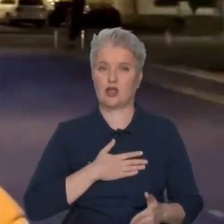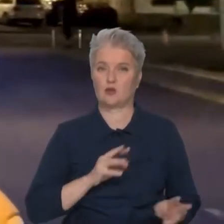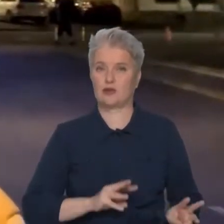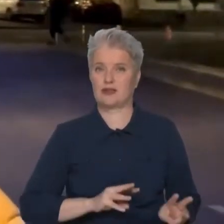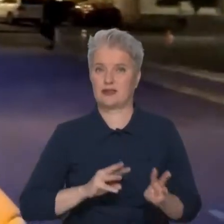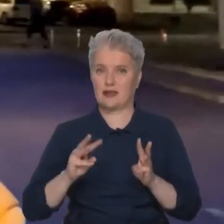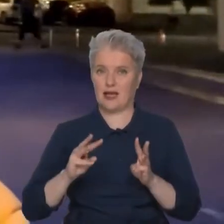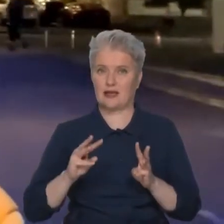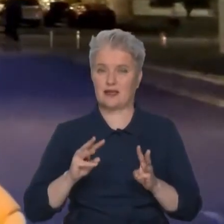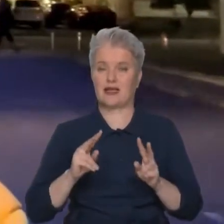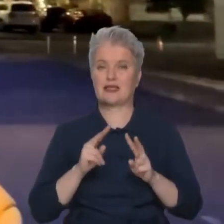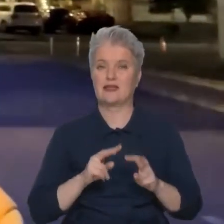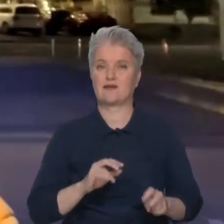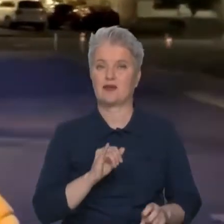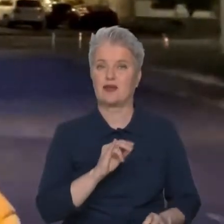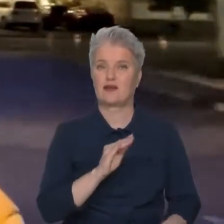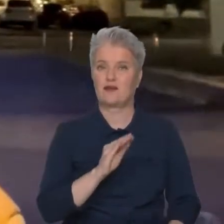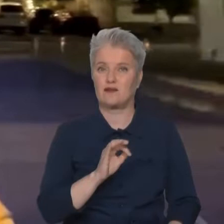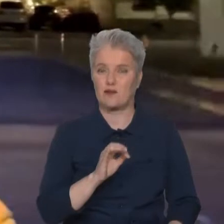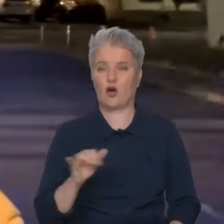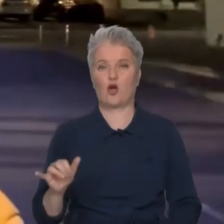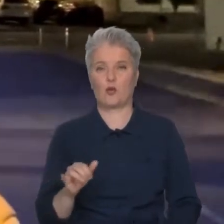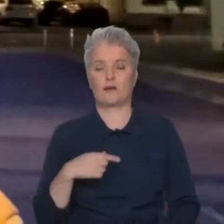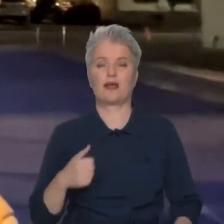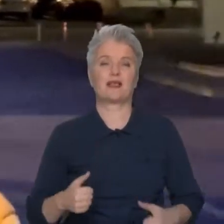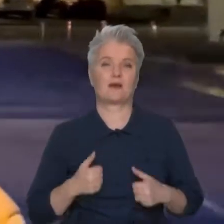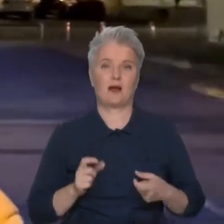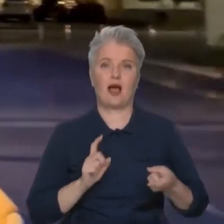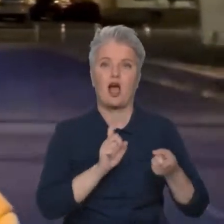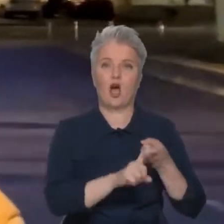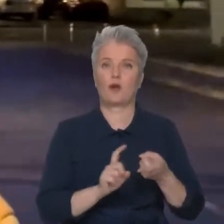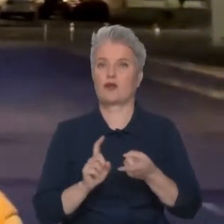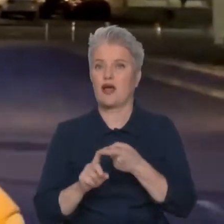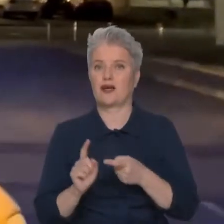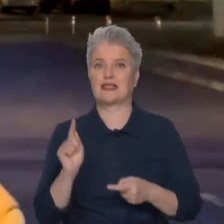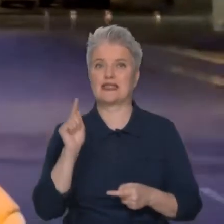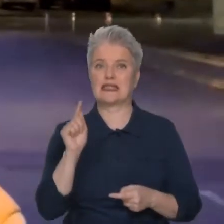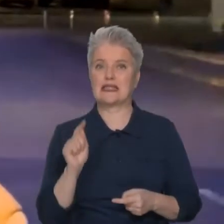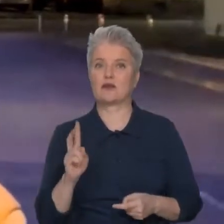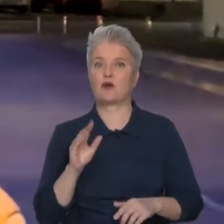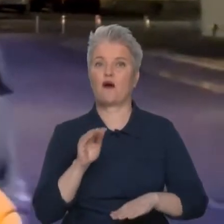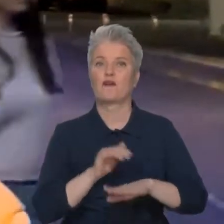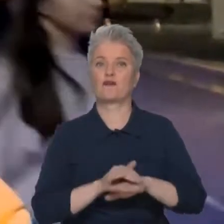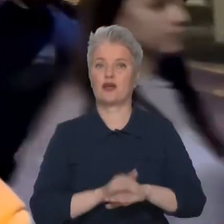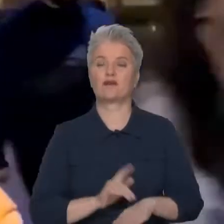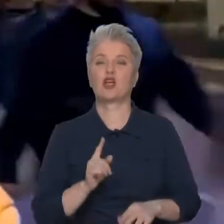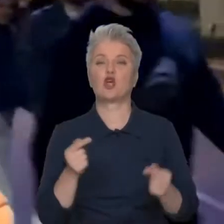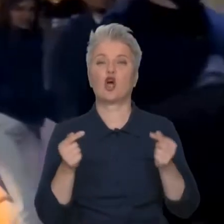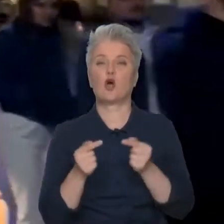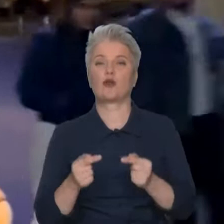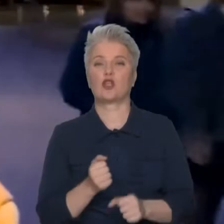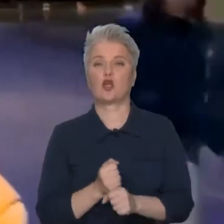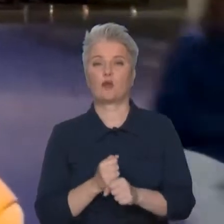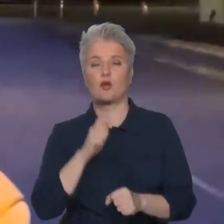інфо», на нашому ютубі, ми контактуємо, намагаємося контактувати з тими, кого ми виявили, що конкретно вони робили там